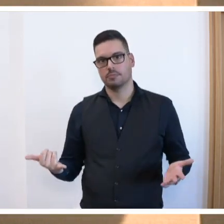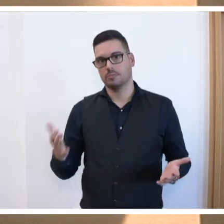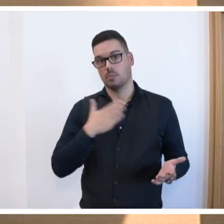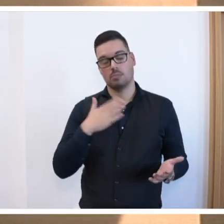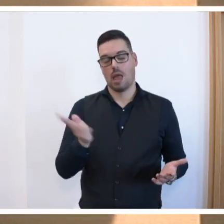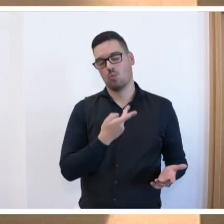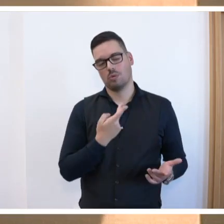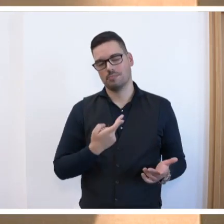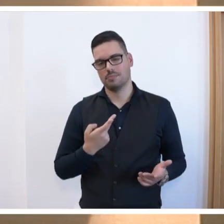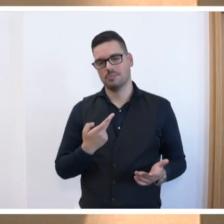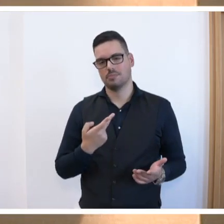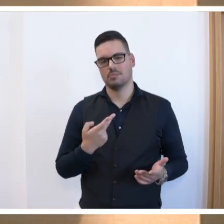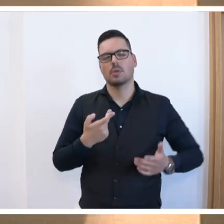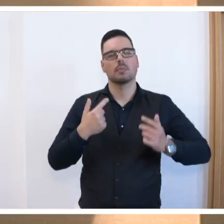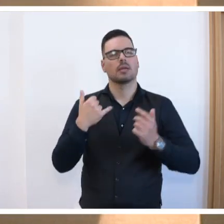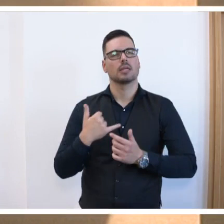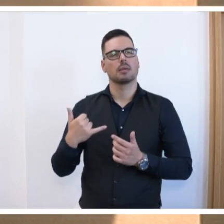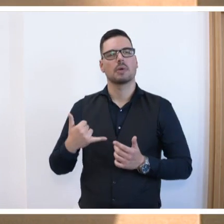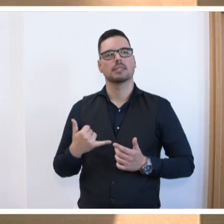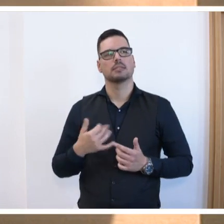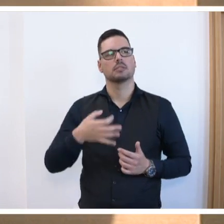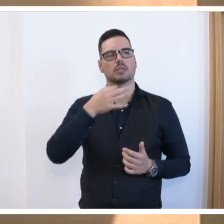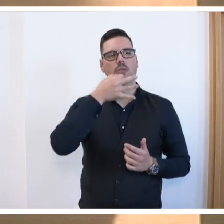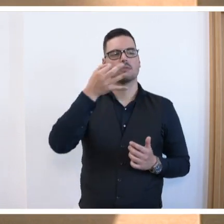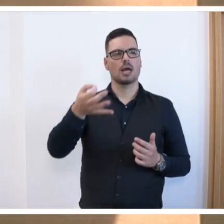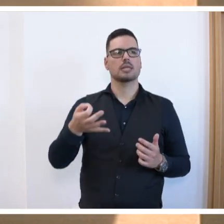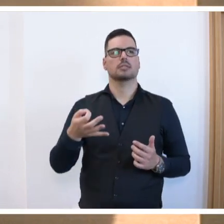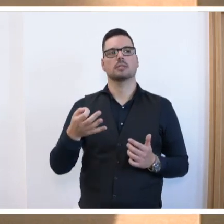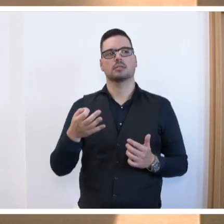inbegriffen. Aber haben sich jemals die Frage gestellt,